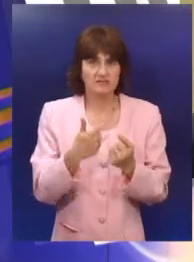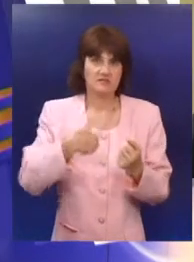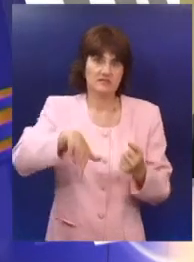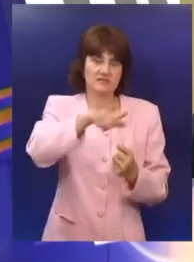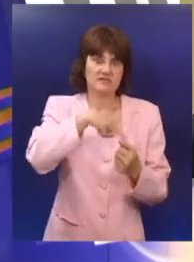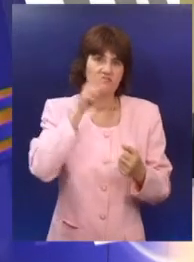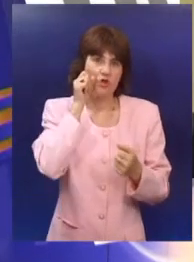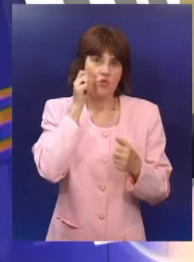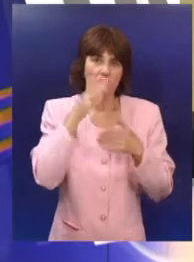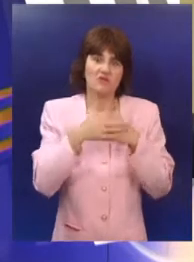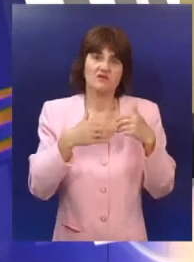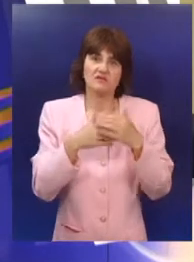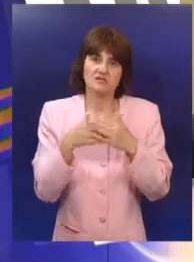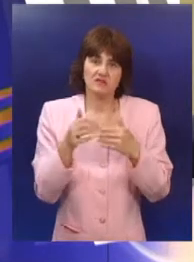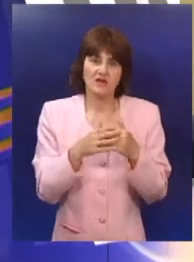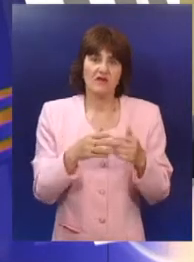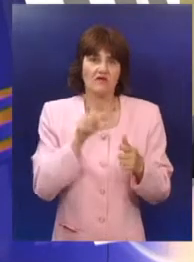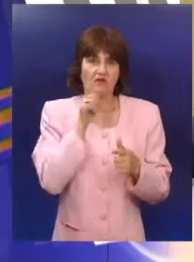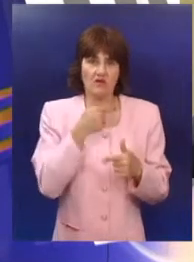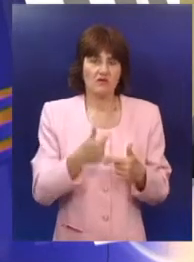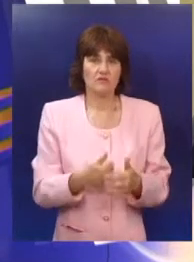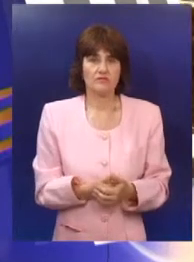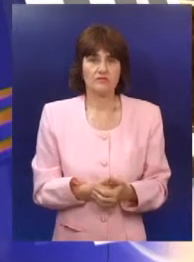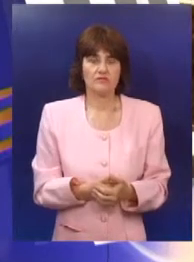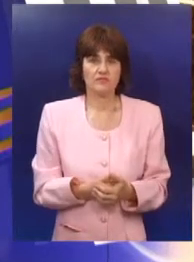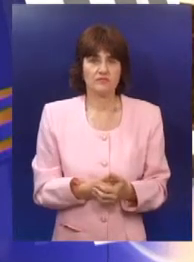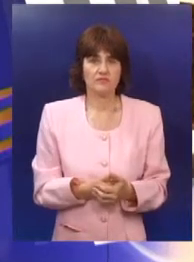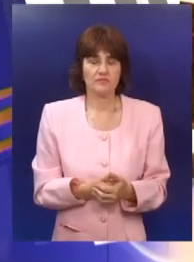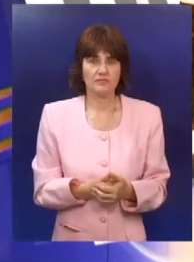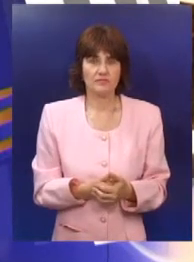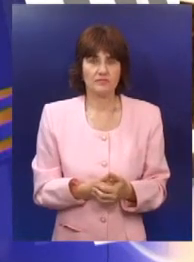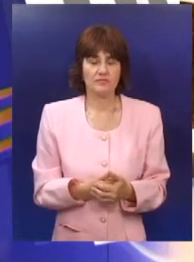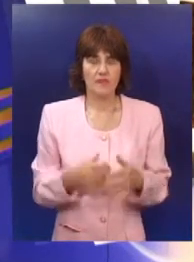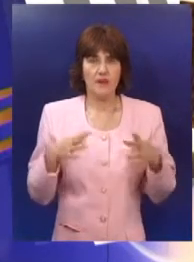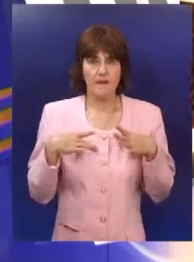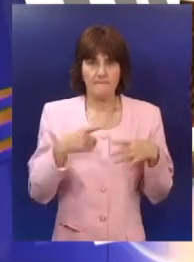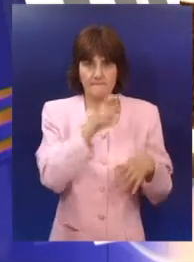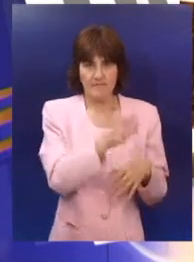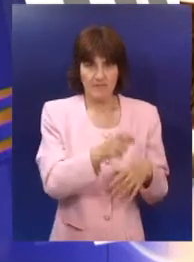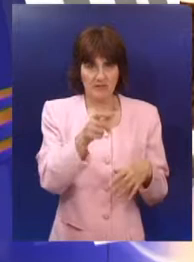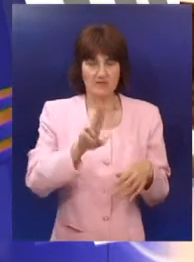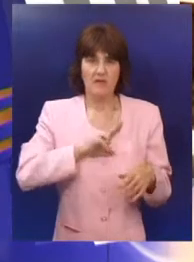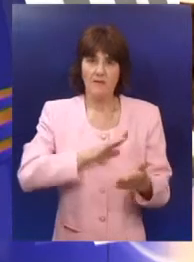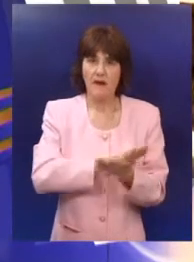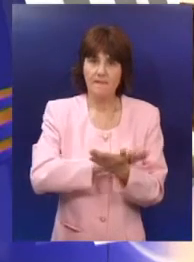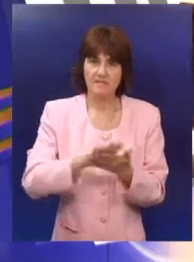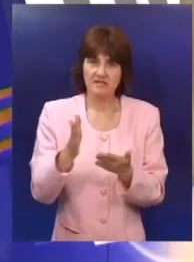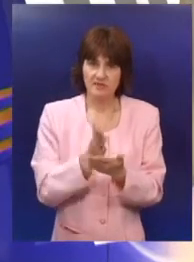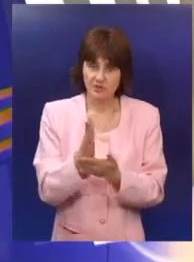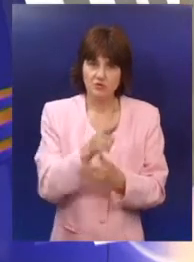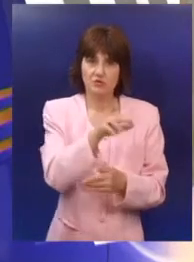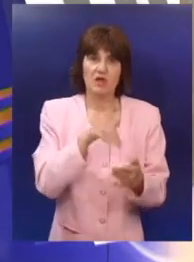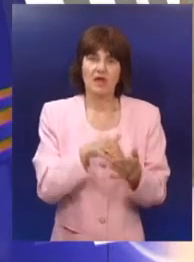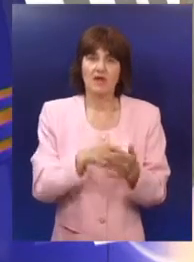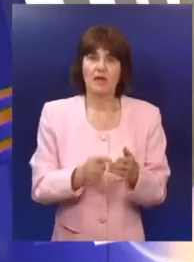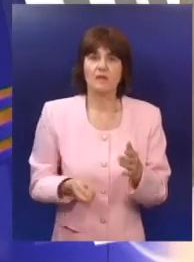jer zadovoljstvo korisnika koje mi dobijamo sa terena je dosta veliko. Da bi penzioneri imali pravo na besplatne usluge,